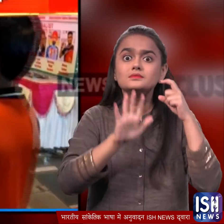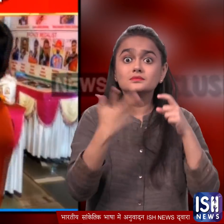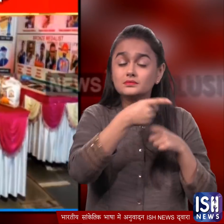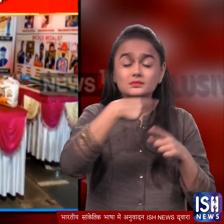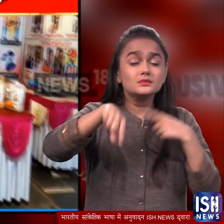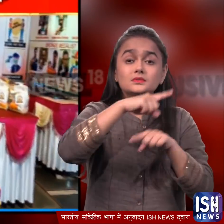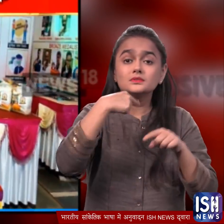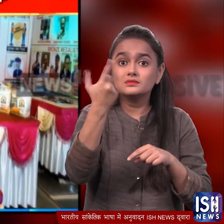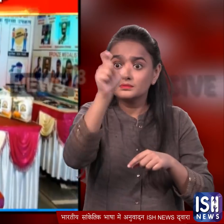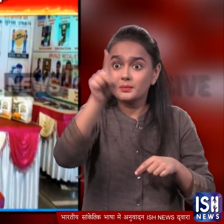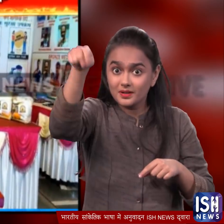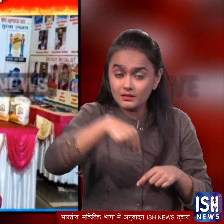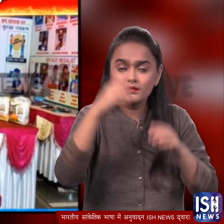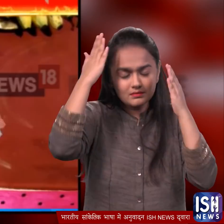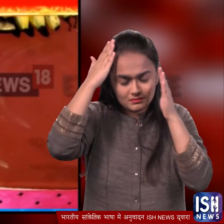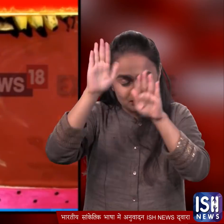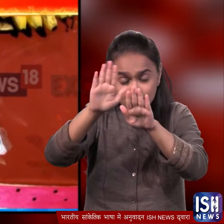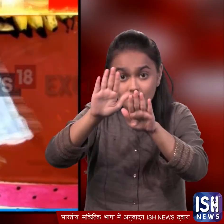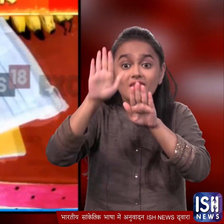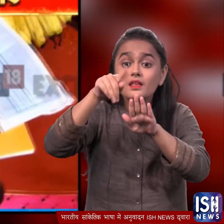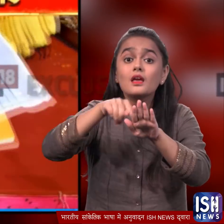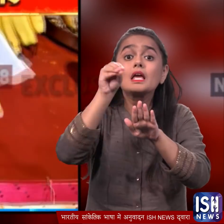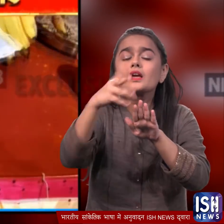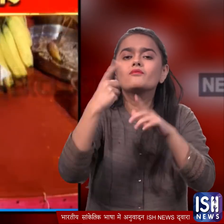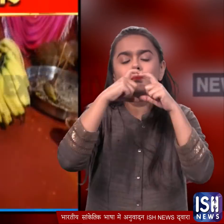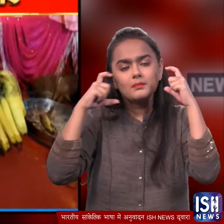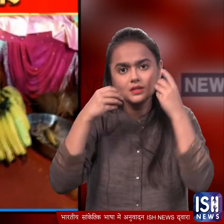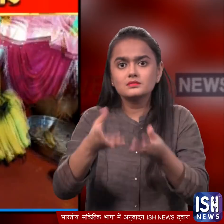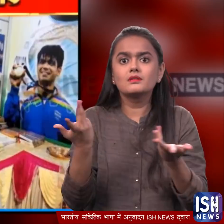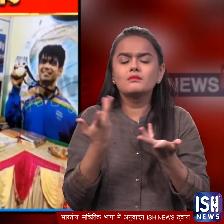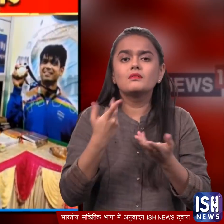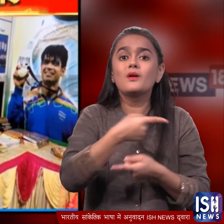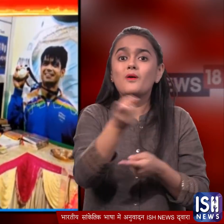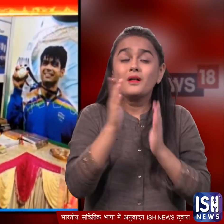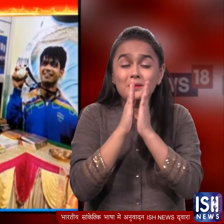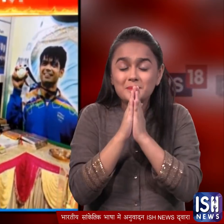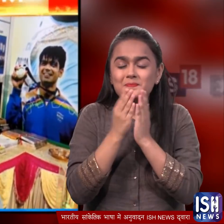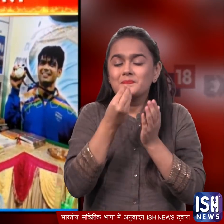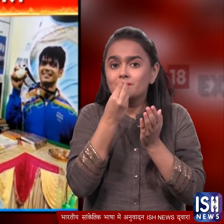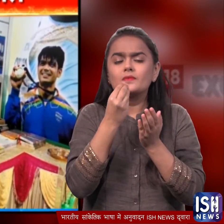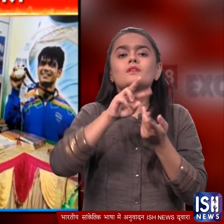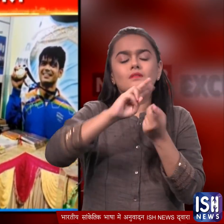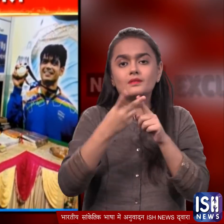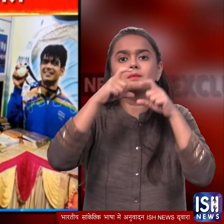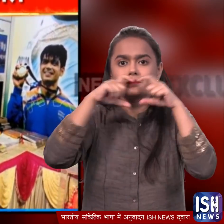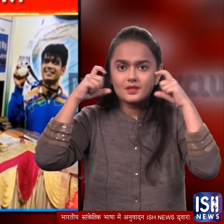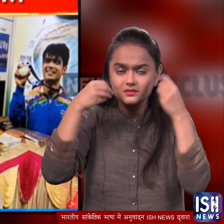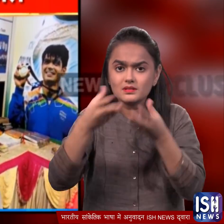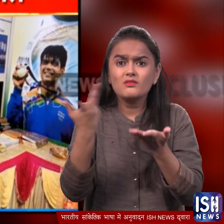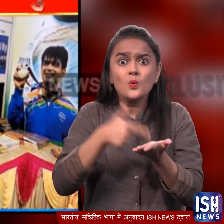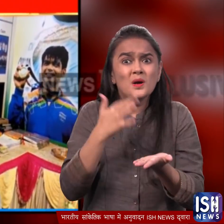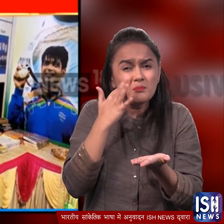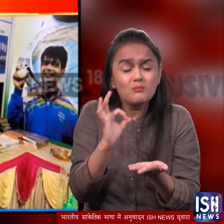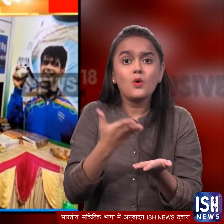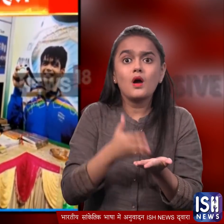समिति के लोगों ने बताया कि पंडाल में आने वाले हर शख्स को आशीर्वाद के तौर पर मास्क दिया गया। हर आदमी को प्रसाद के रूप पर मास्क दिया जाएगा।